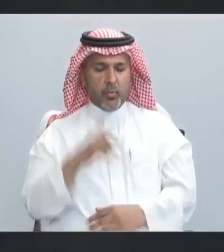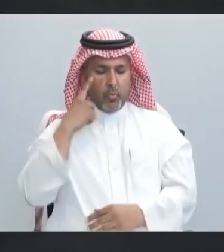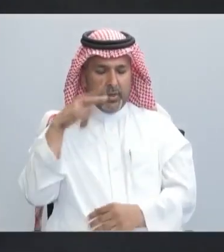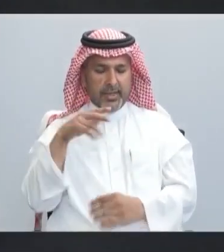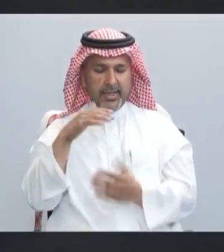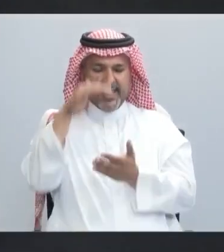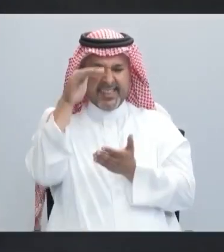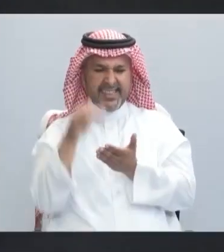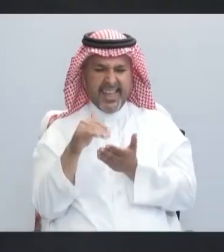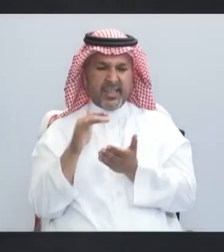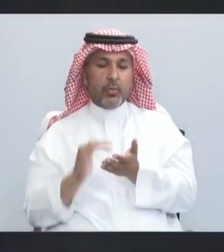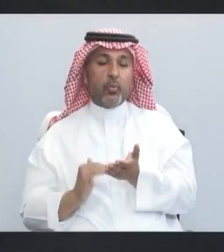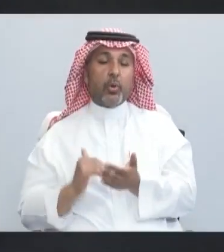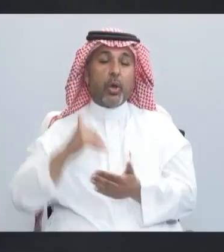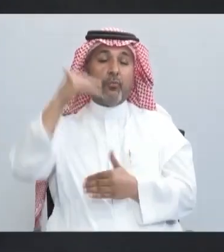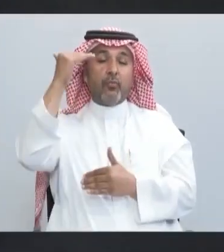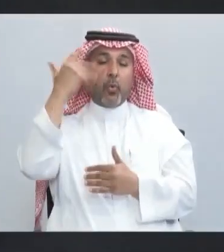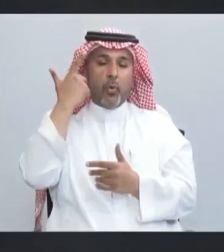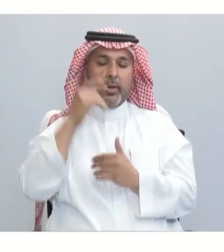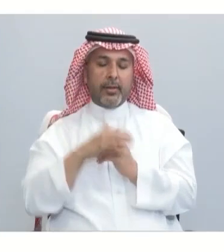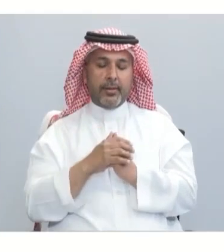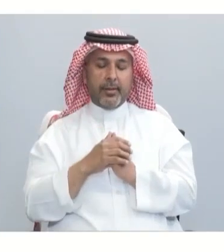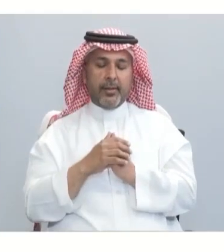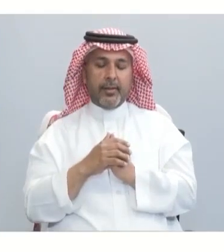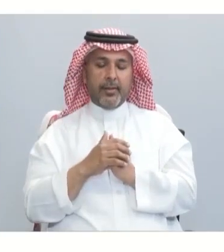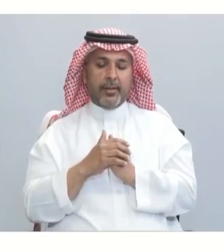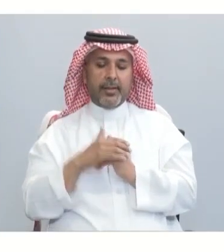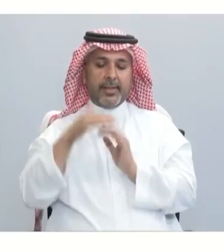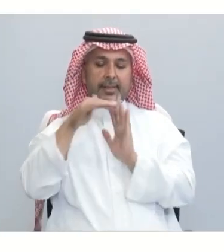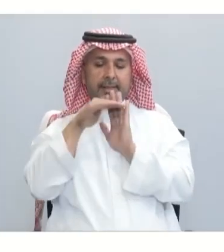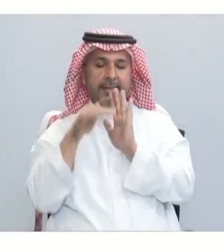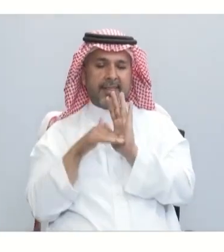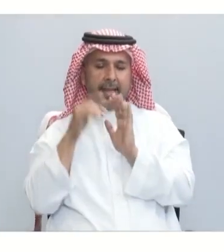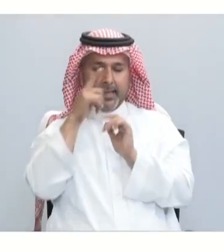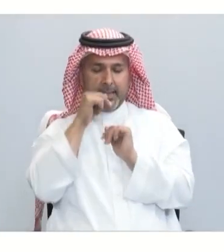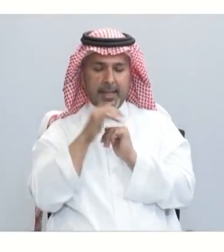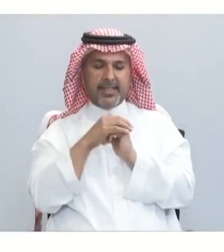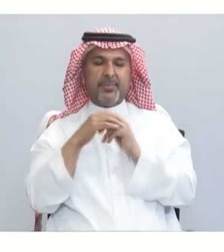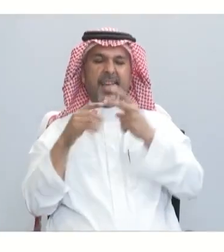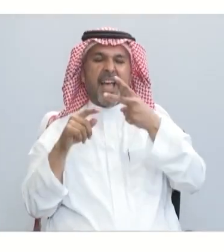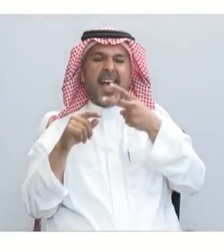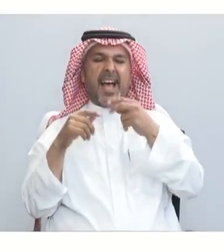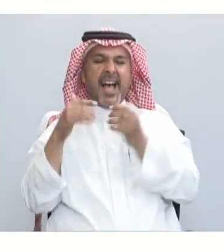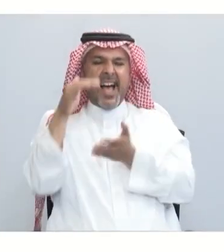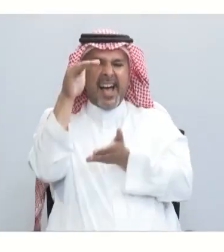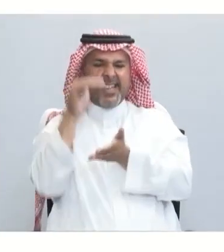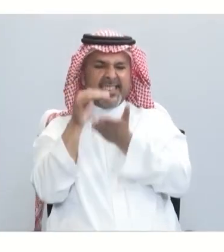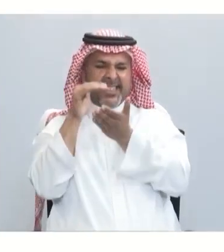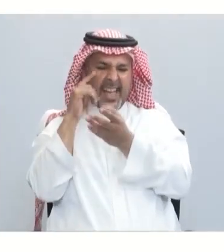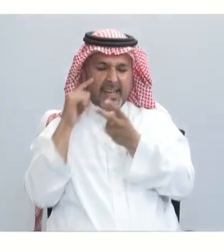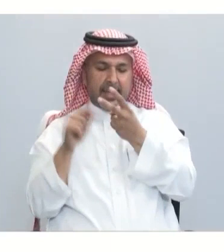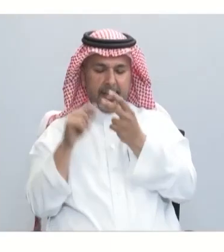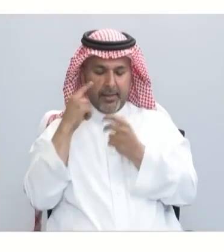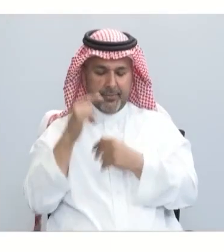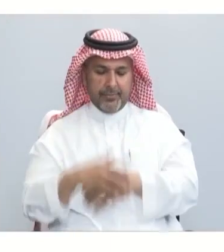تحت المتباينه ولا اعلى المتباينه احسنتم اذا تحت المتباينه معناه انها اصغر او يساوي معناه